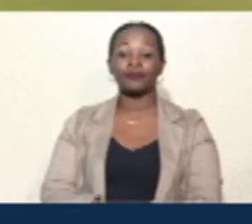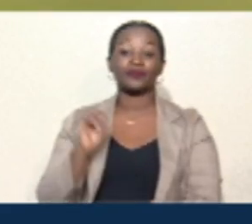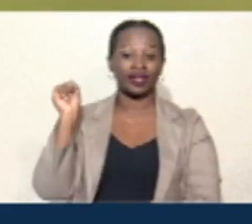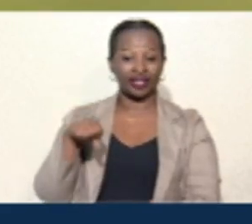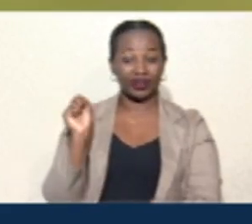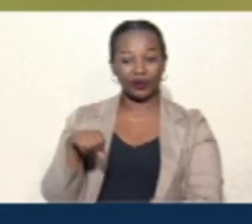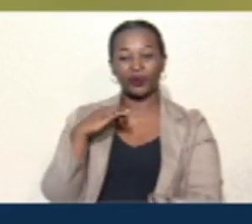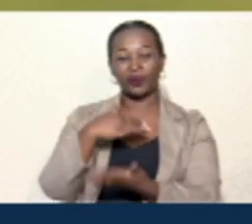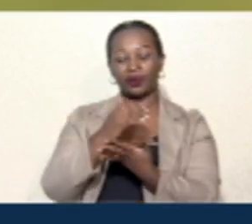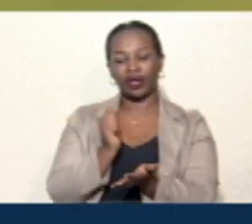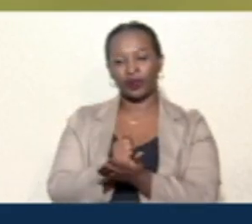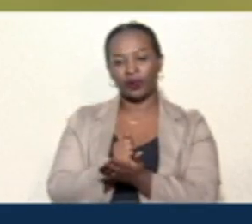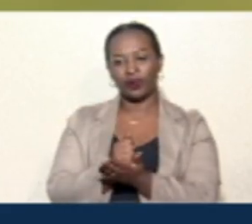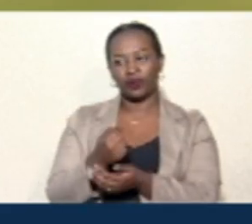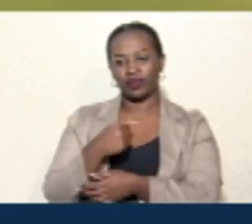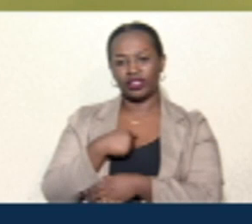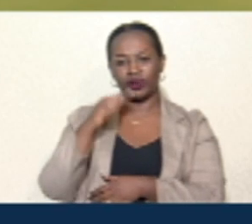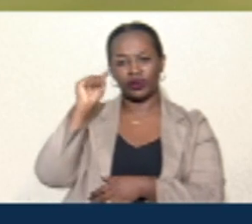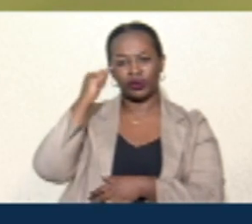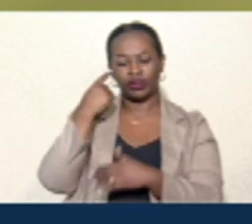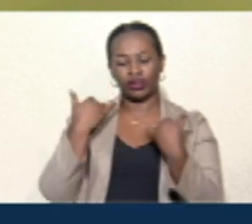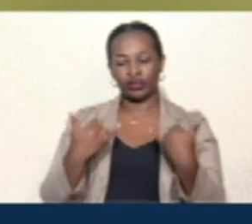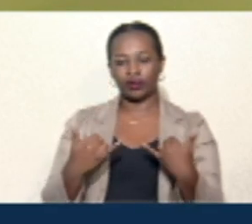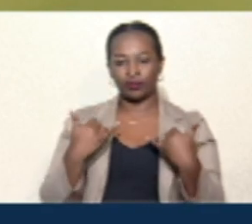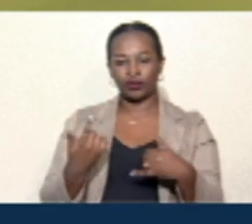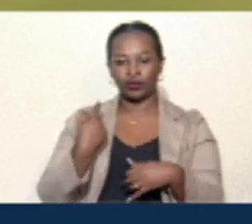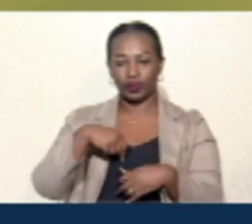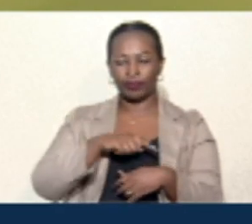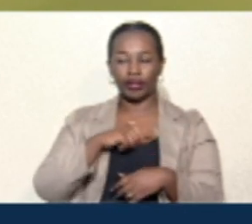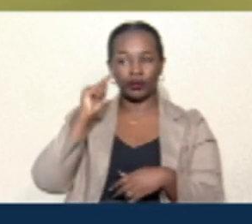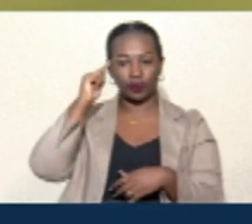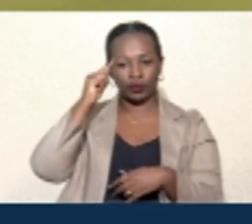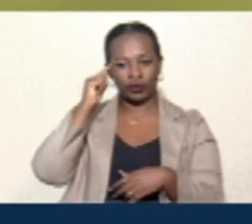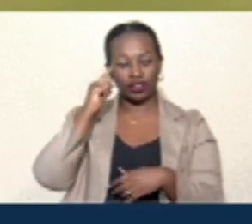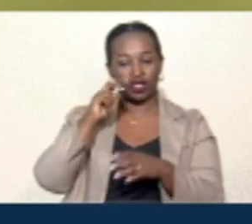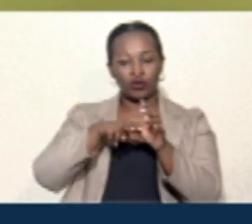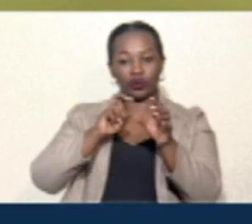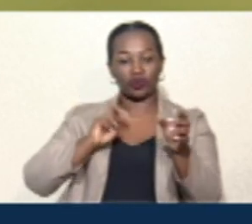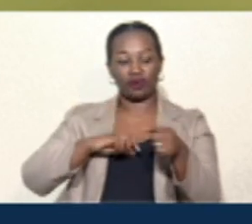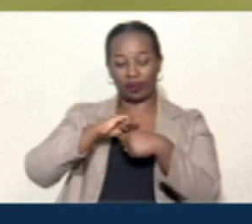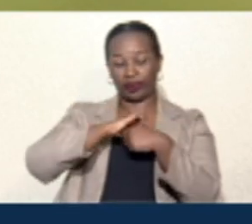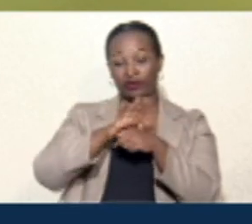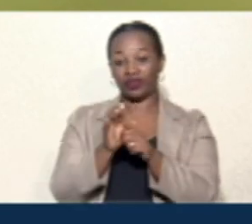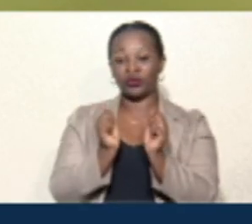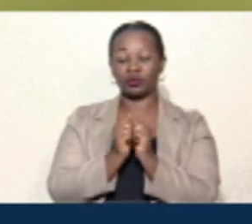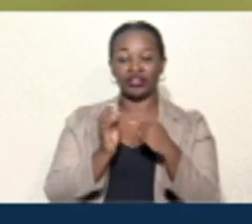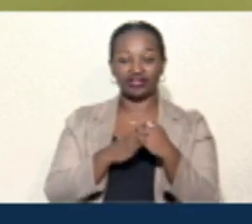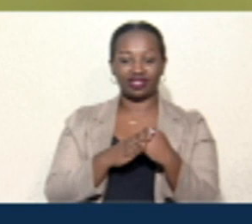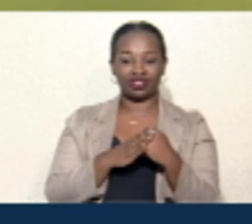Yego kuko ngirango turi no mu gihe aho turimo uko tugenda dusohoka muri iki cyorezo cya COVID-19